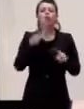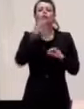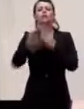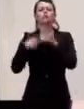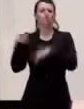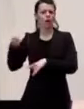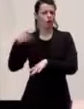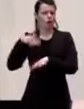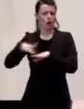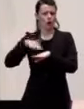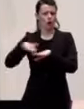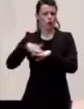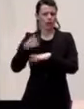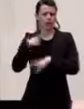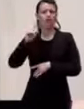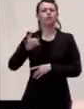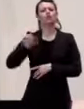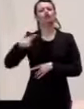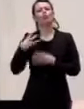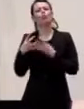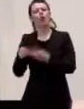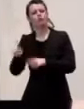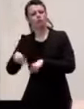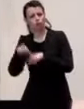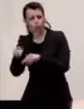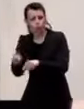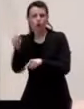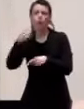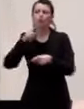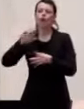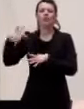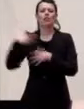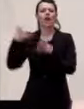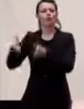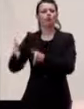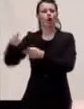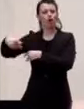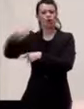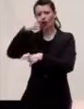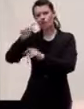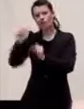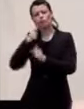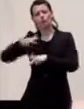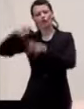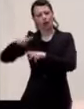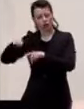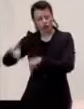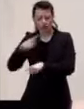prima in DG Welfare e poi con un organo terzo di garanzia, e come componenti